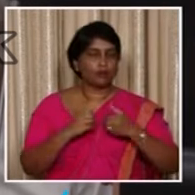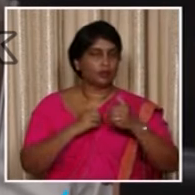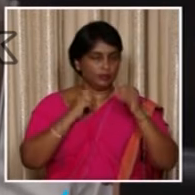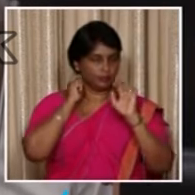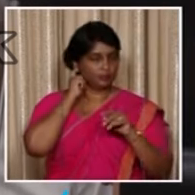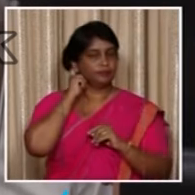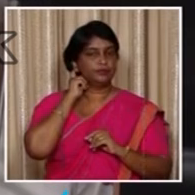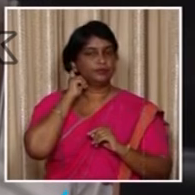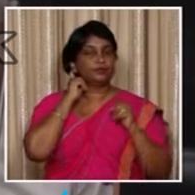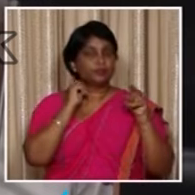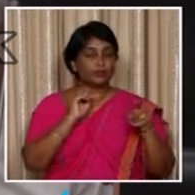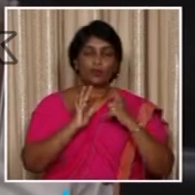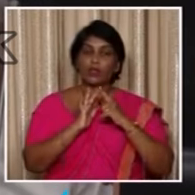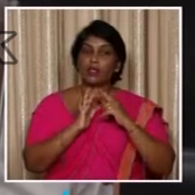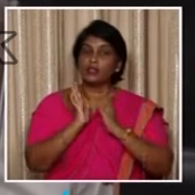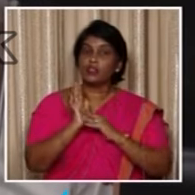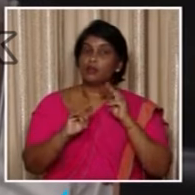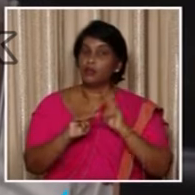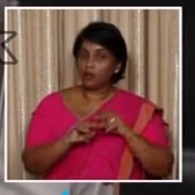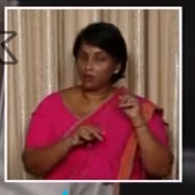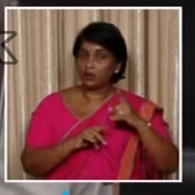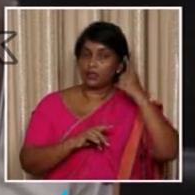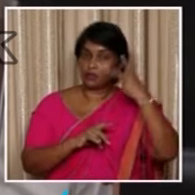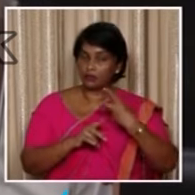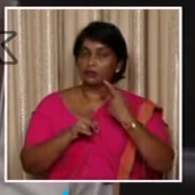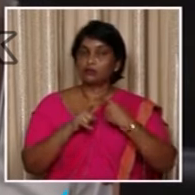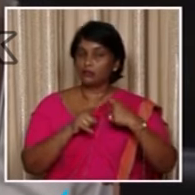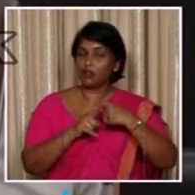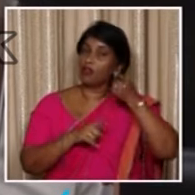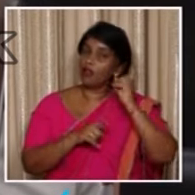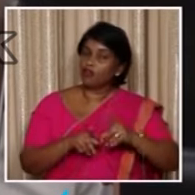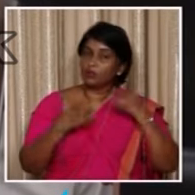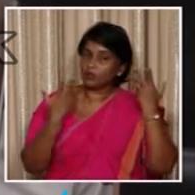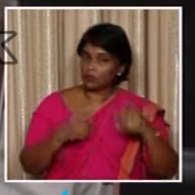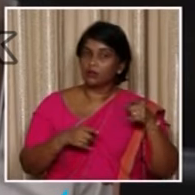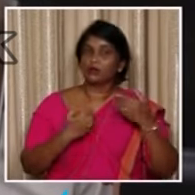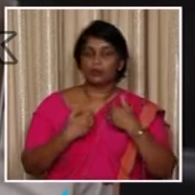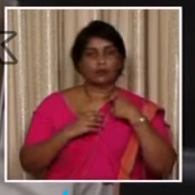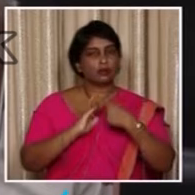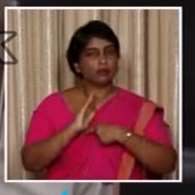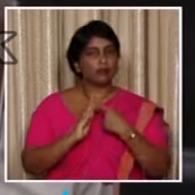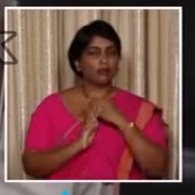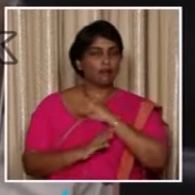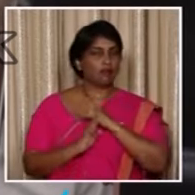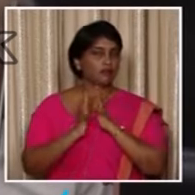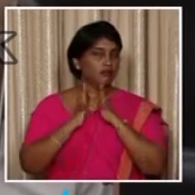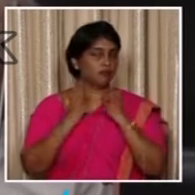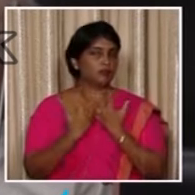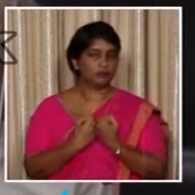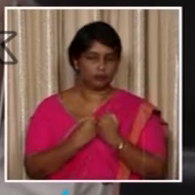ඇදවැටීම පමණයි. ජාත්‍යන්තර මූල අරමුදලේ දෙවනි වාරිකයේ අනුමත වීමත් සමග අපේ රටට වාසි ගණනාවක්